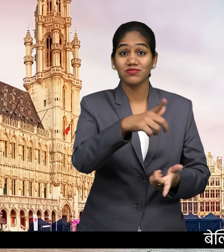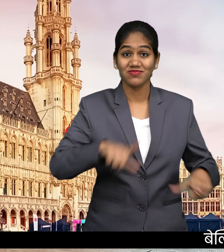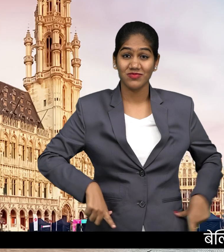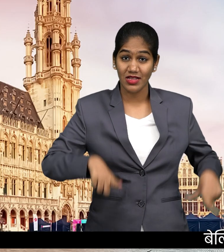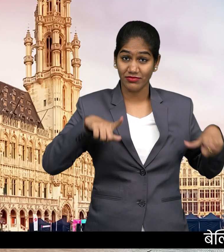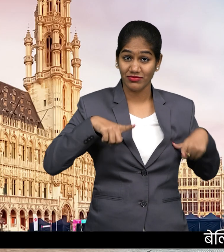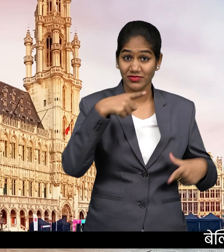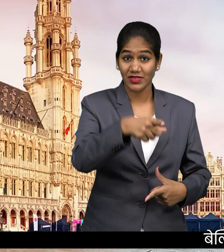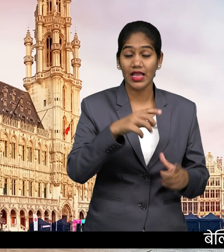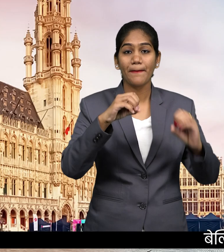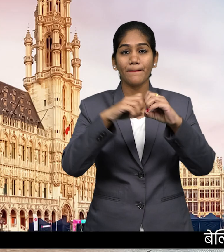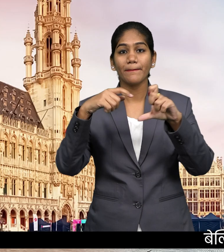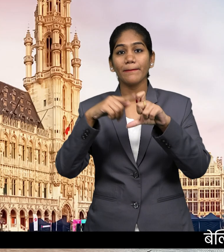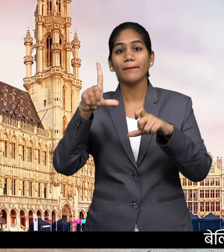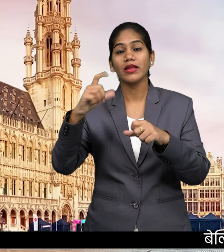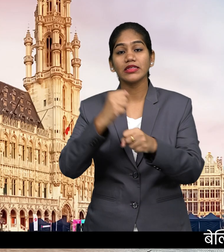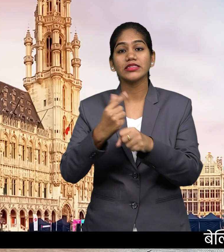बेल्जियममधील निवास.